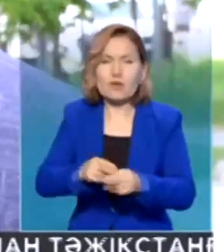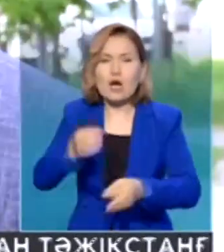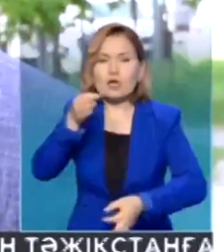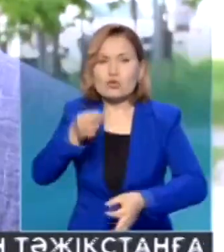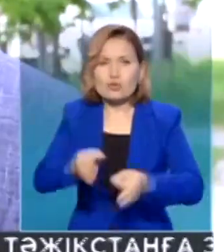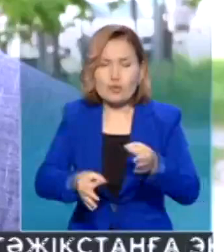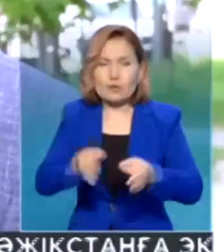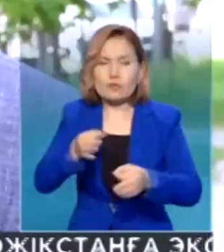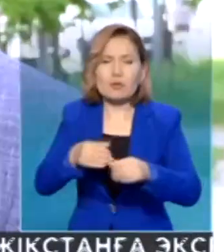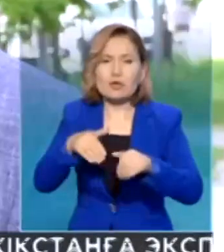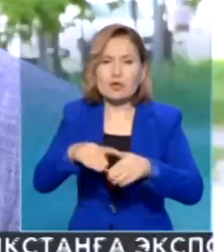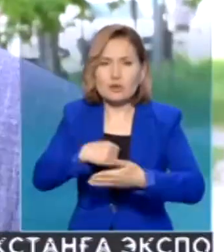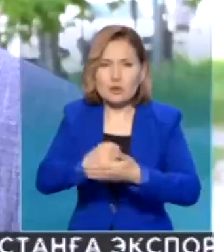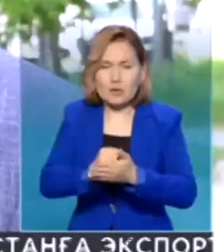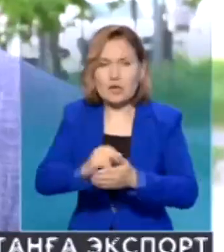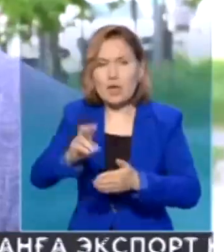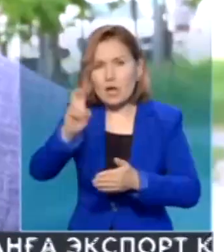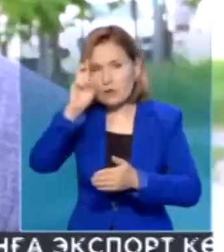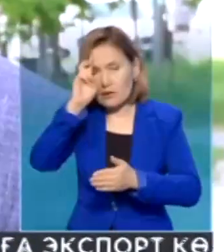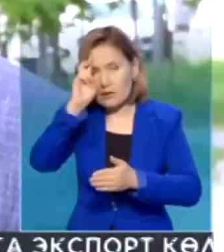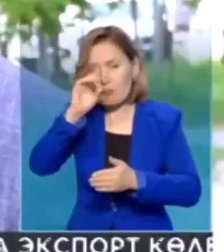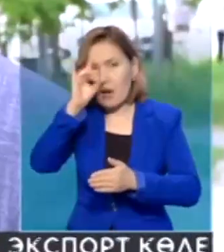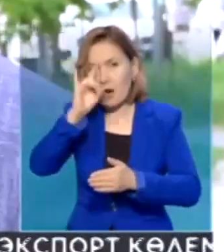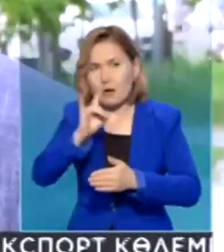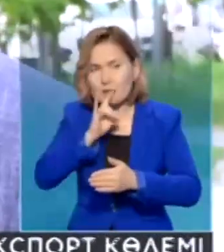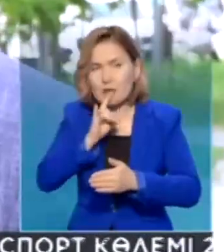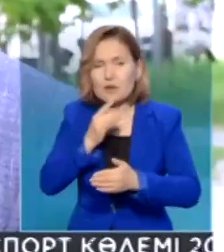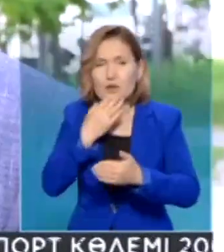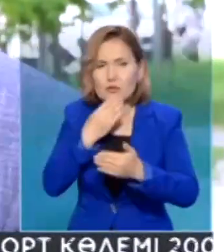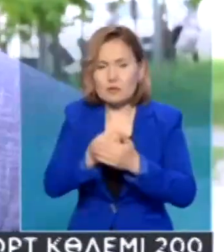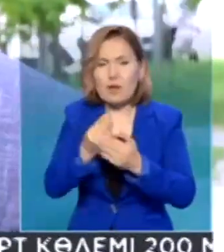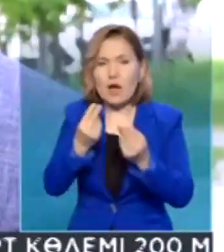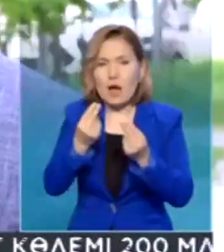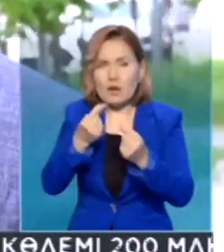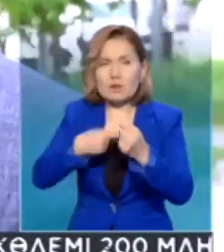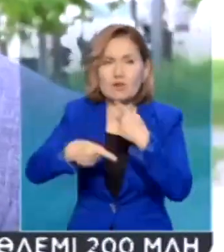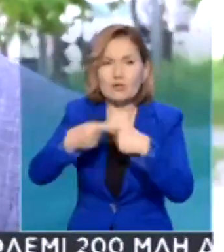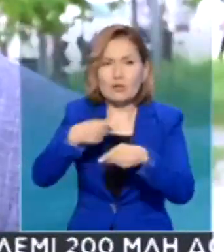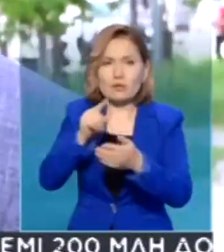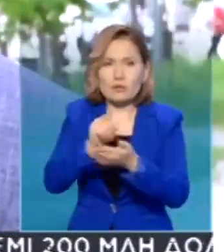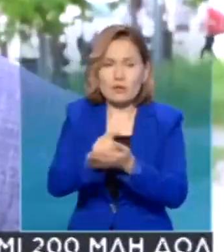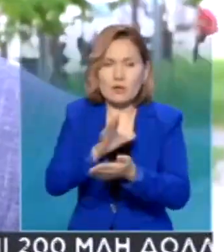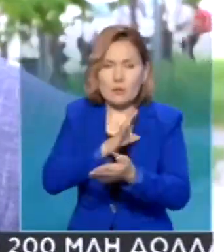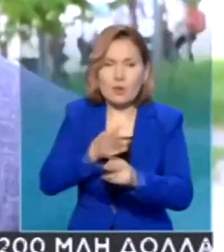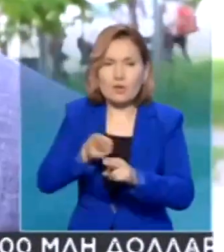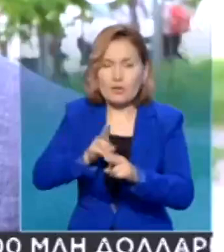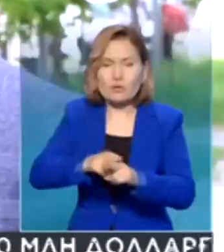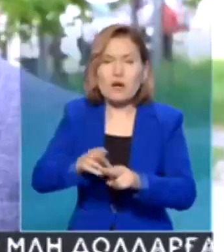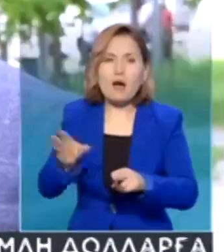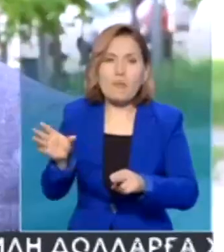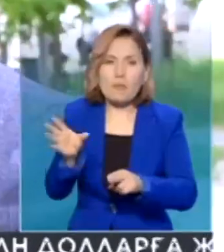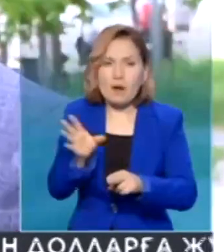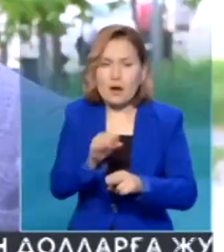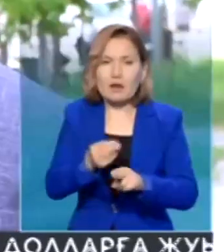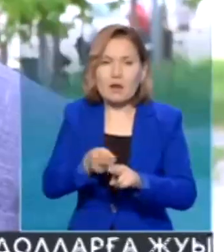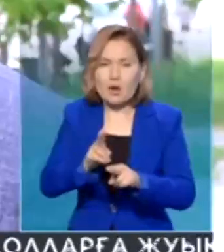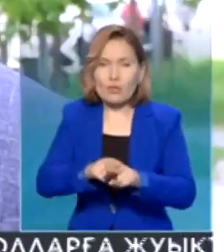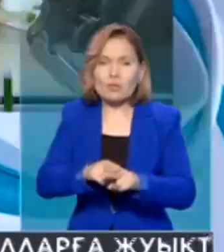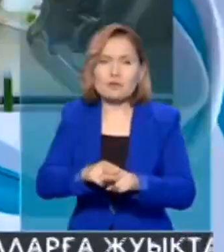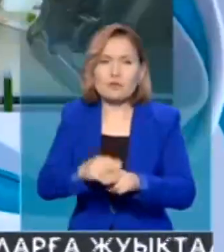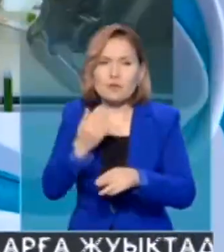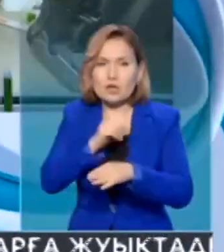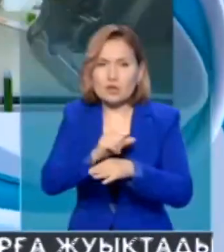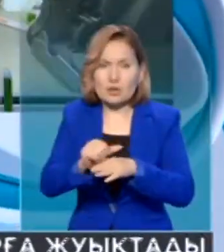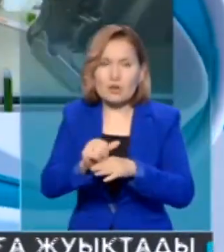жұмыс істейді деп мен өз басым ойлаймын. Себебі қазақстандықтар бізде ағайындық деген бар, тумалық деген бар, тағы сондай рисктер бізде өте